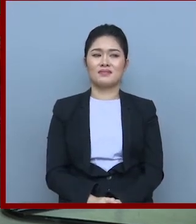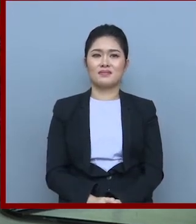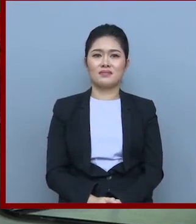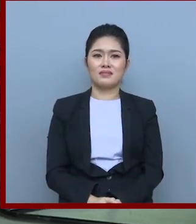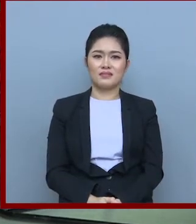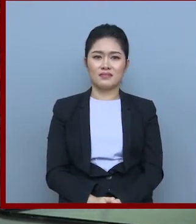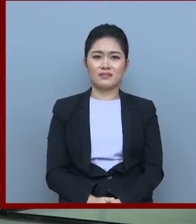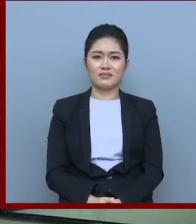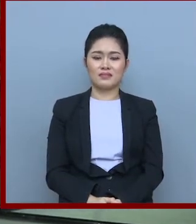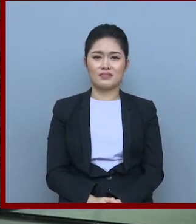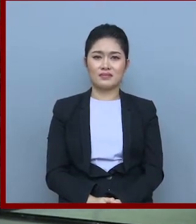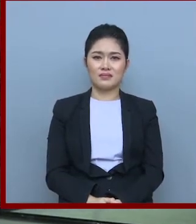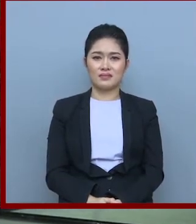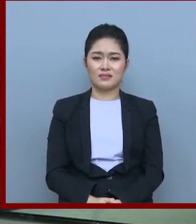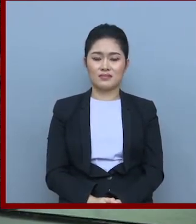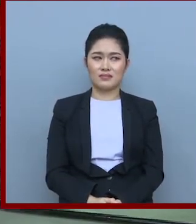ยังไม่เสร็จเนาะ